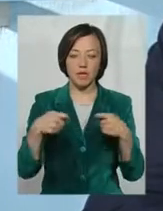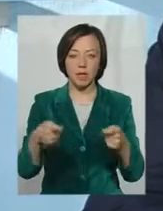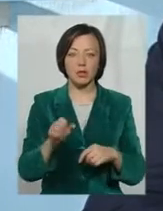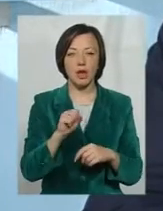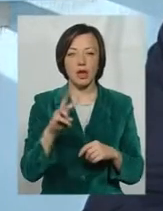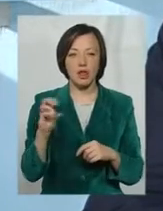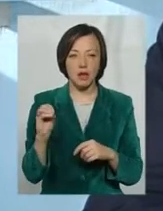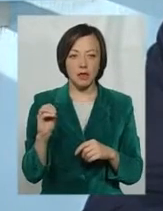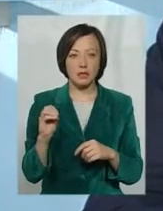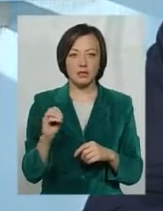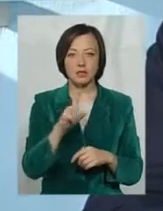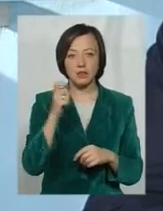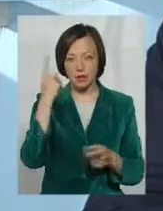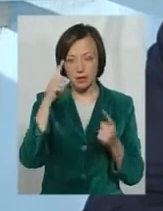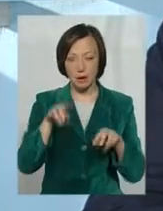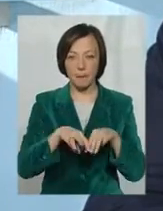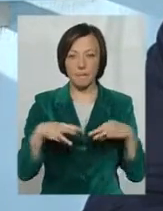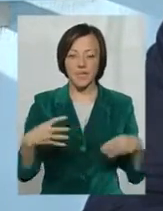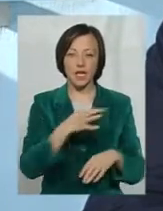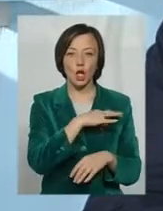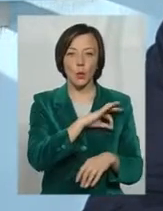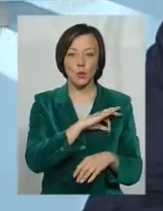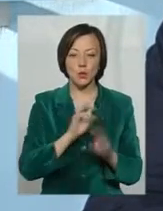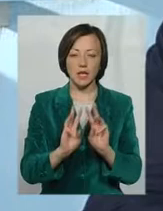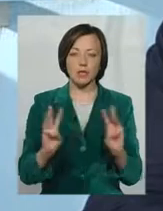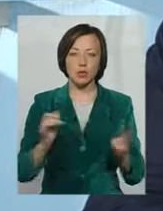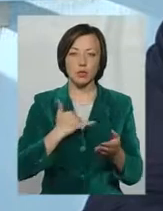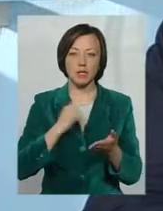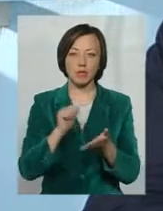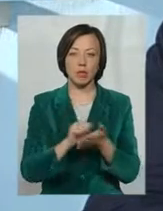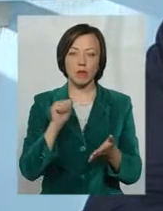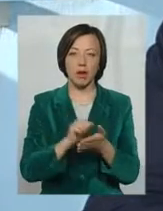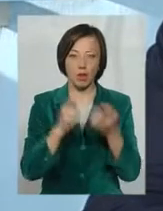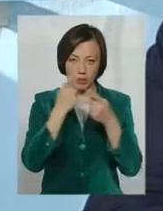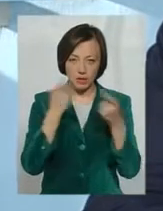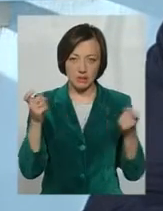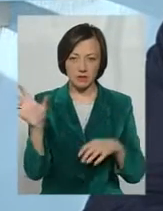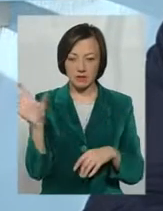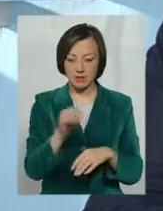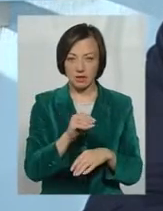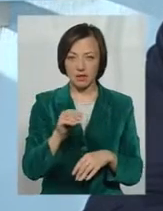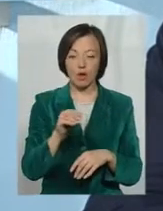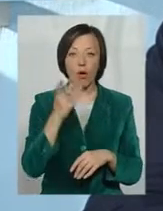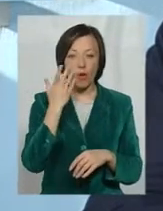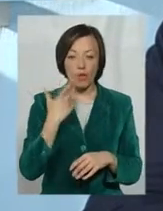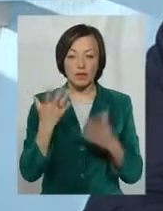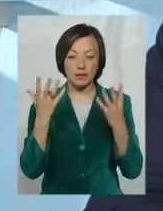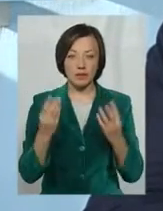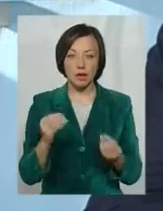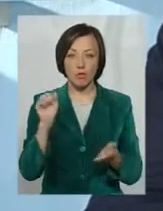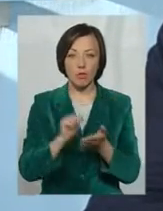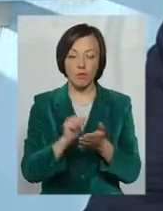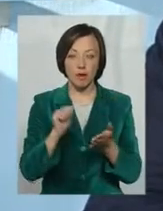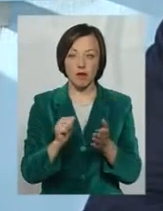але за ініціативою Мін'юсту на сайті у нас публікується вся ця інформація, і, власне, з моменту публікації у нас на сайті